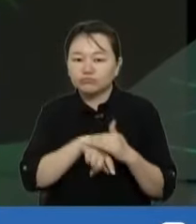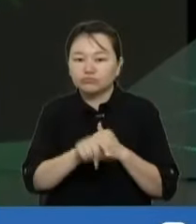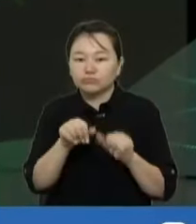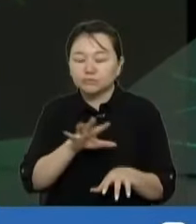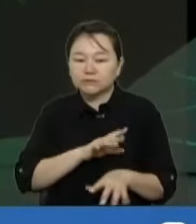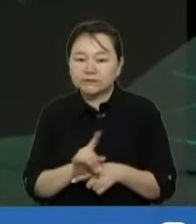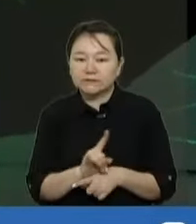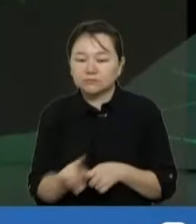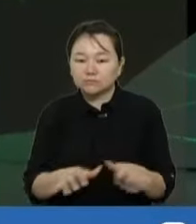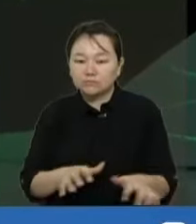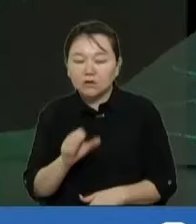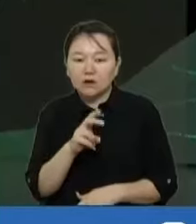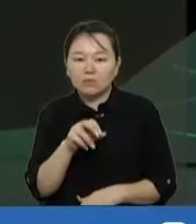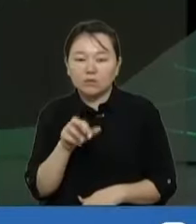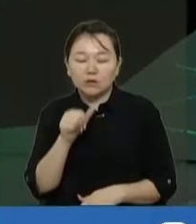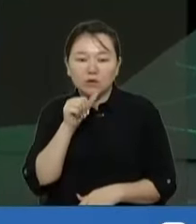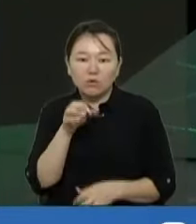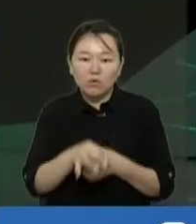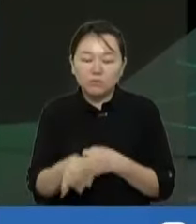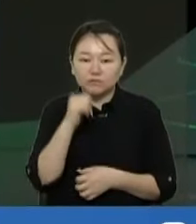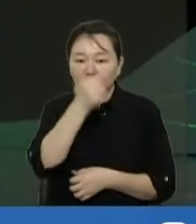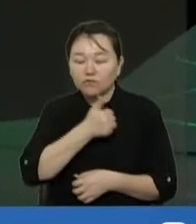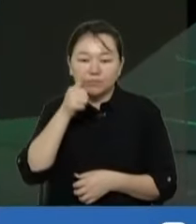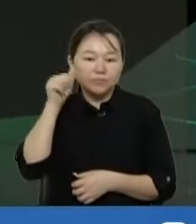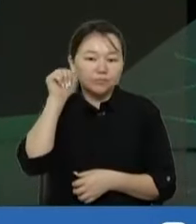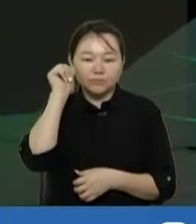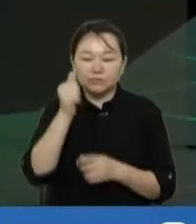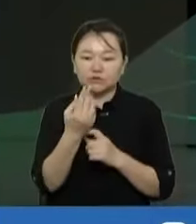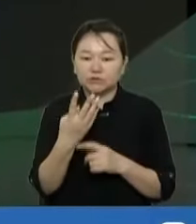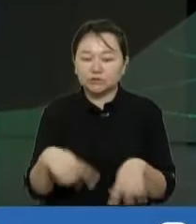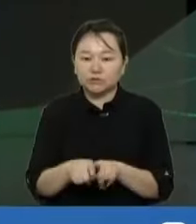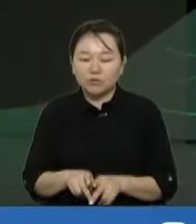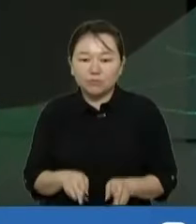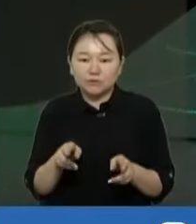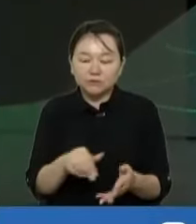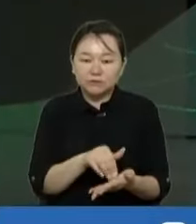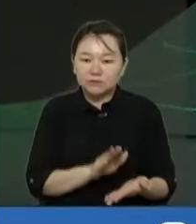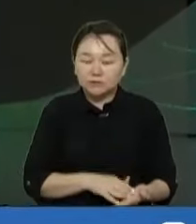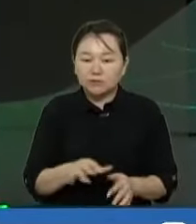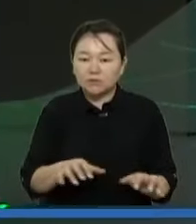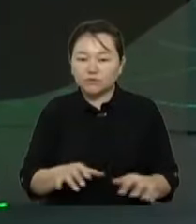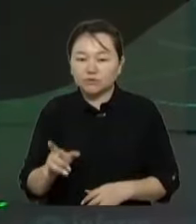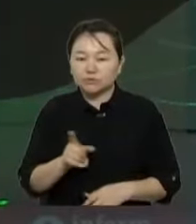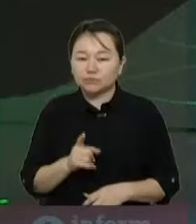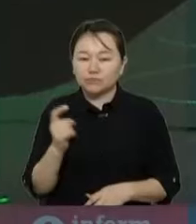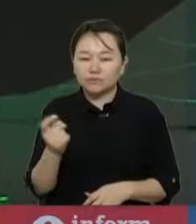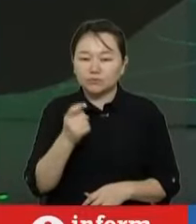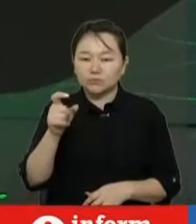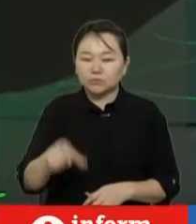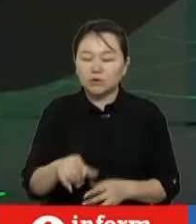Только в Акмолинской области в прошлом году зарегистрировали 14 таких преступлений. Аферисты ждут автовладельцев